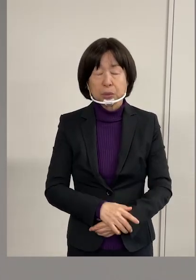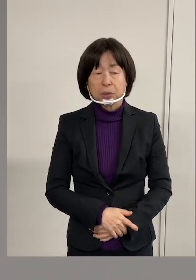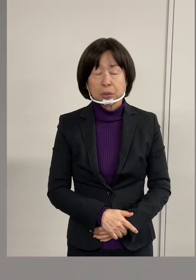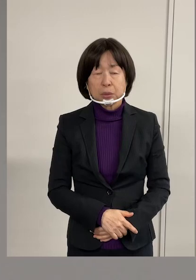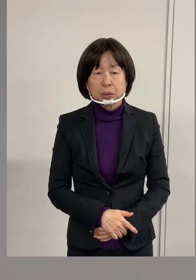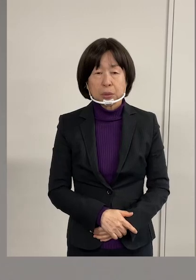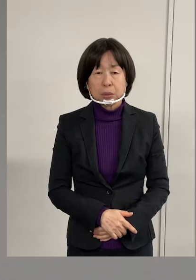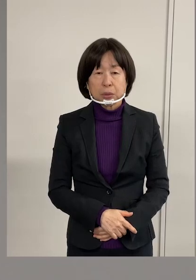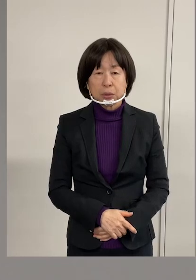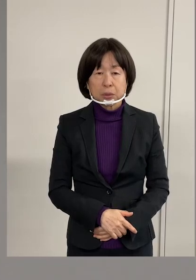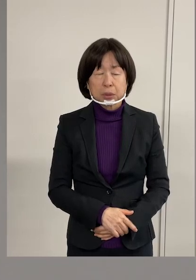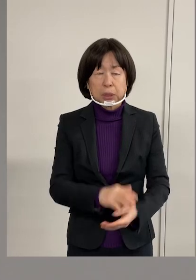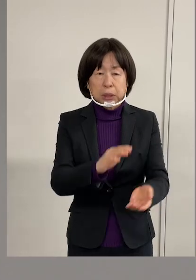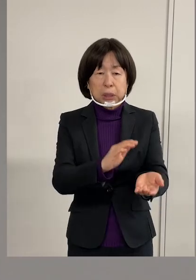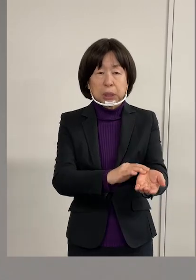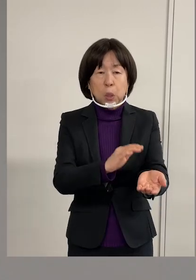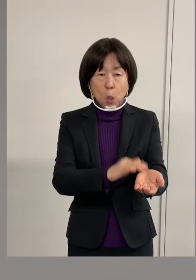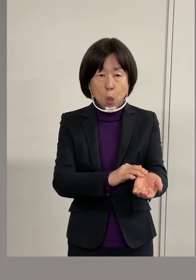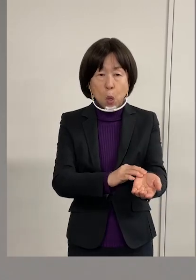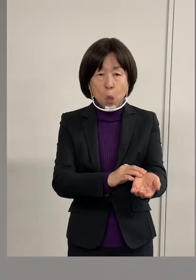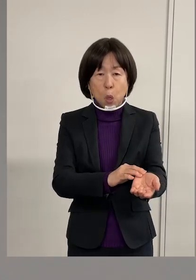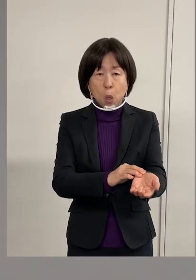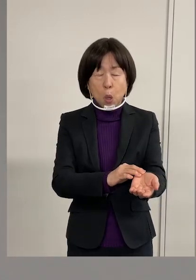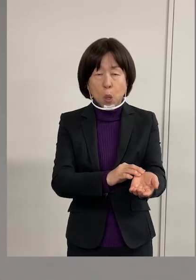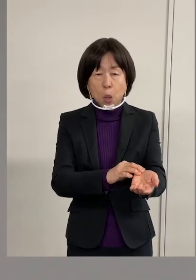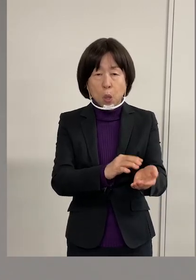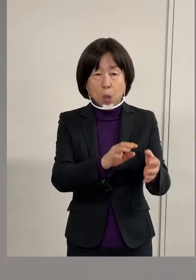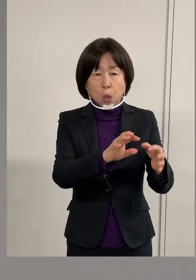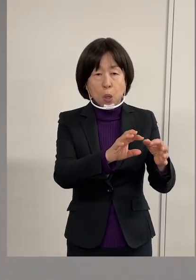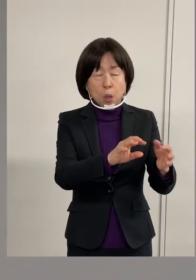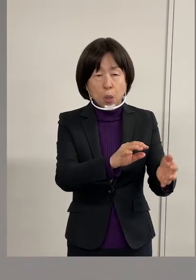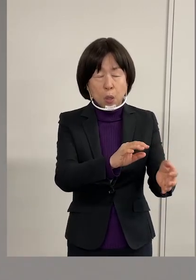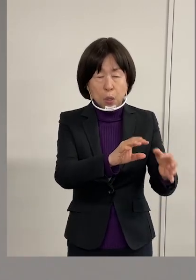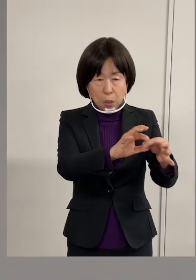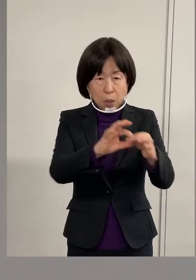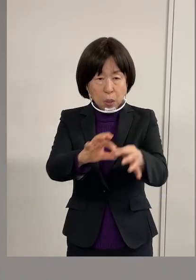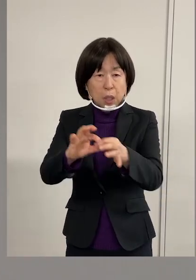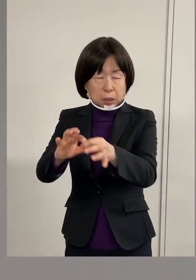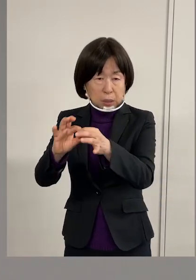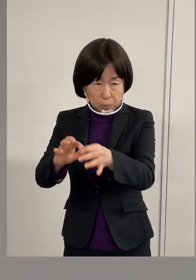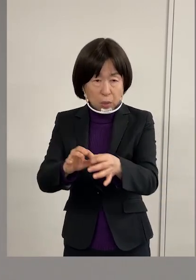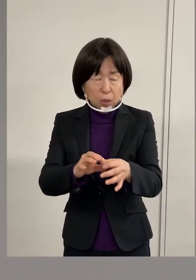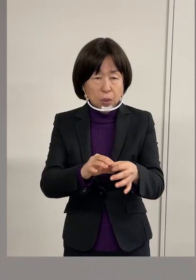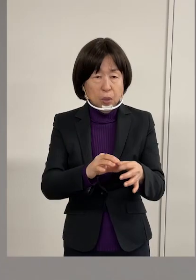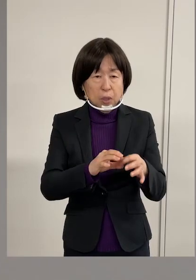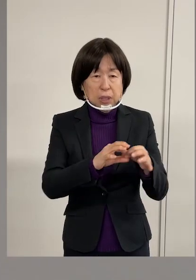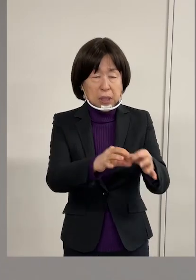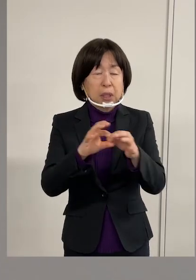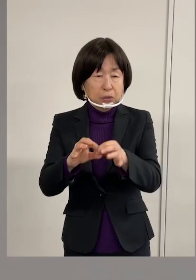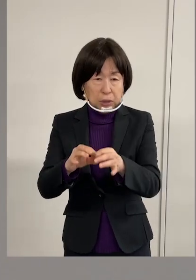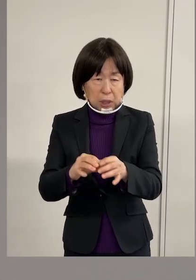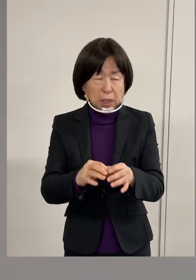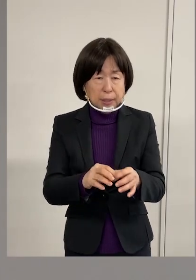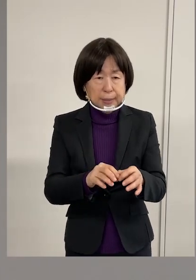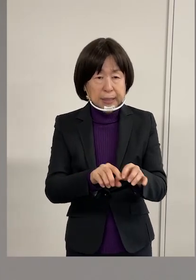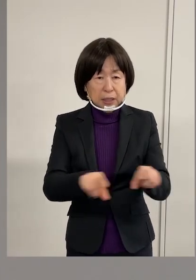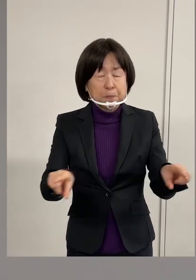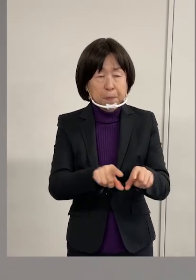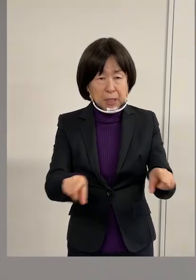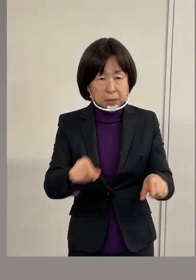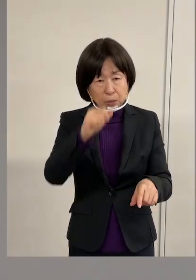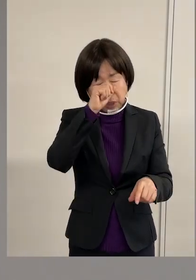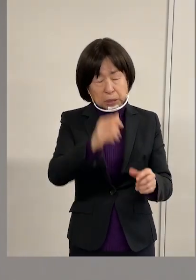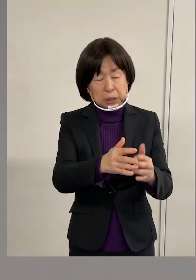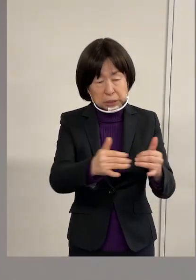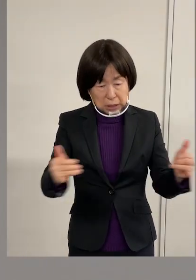で、あの、医療機関にも、あの、コンセンサスを得て、それから、あの、一般の患者さんにもコンセンサスを得る必要があると思いますので、